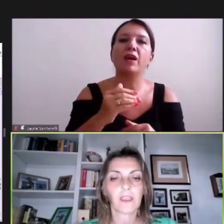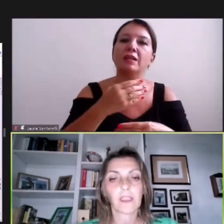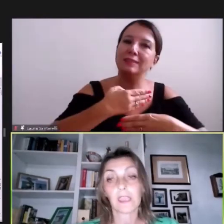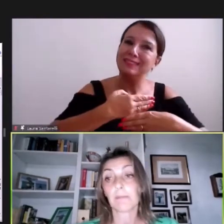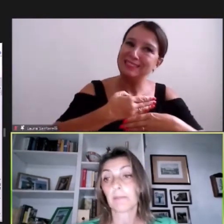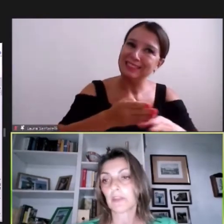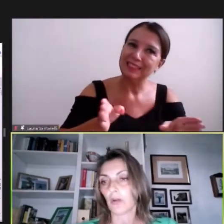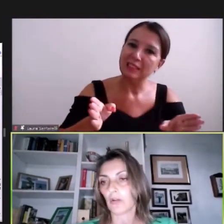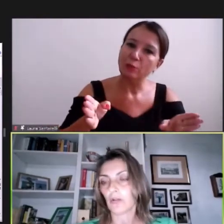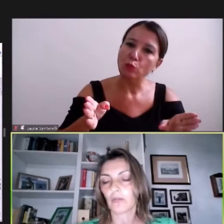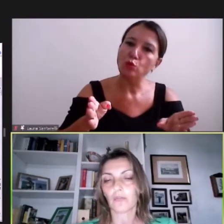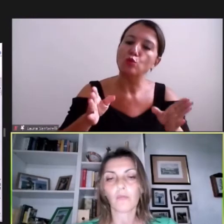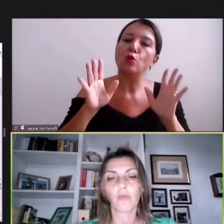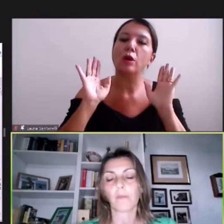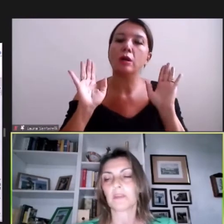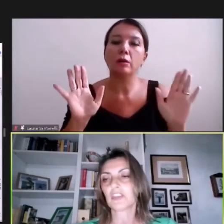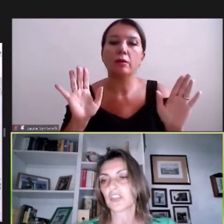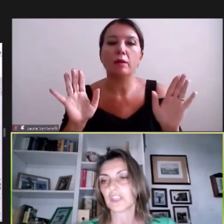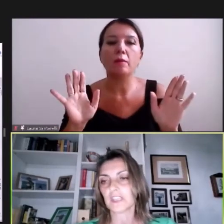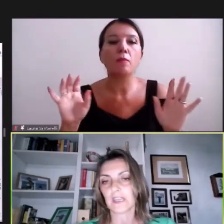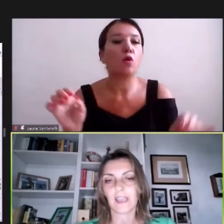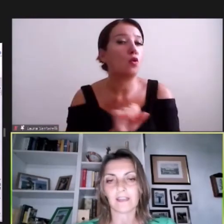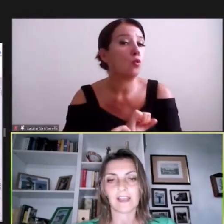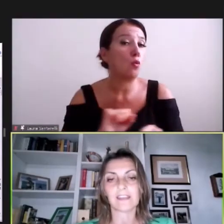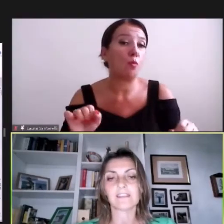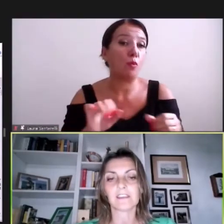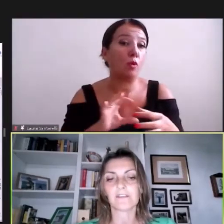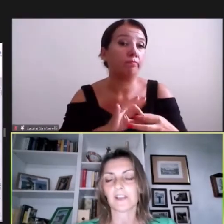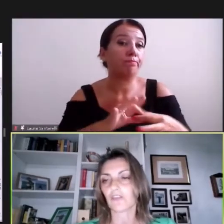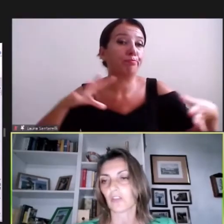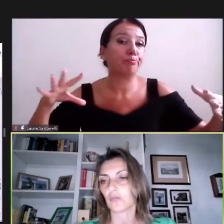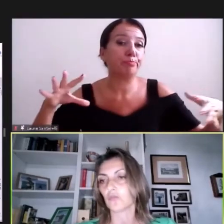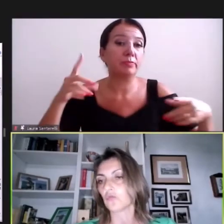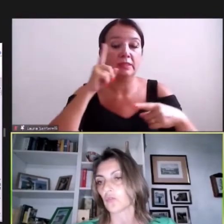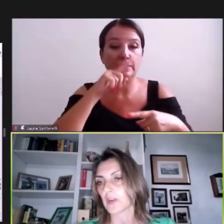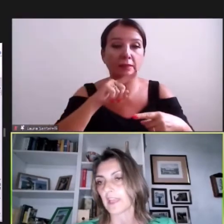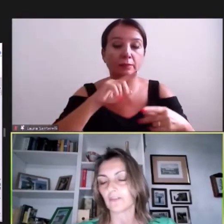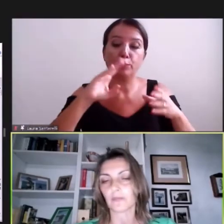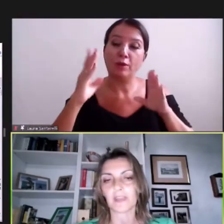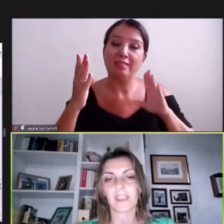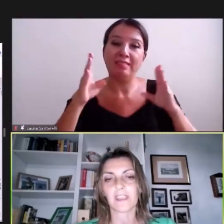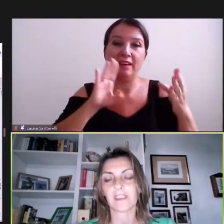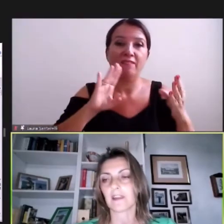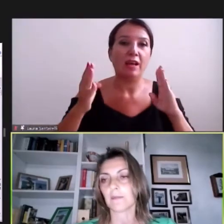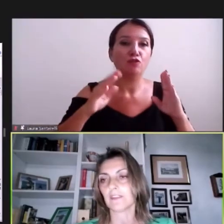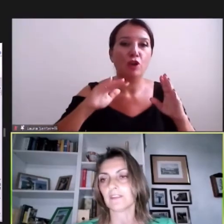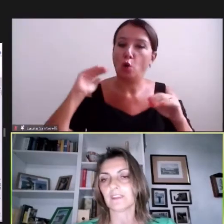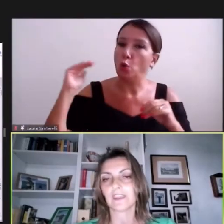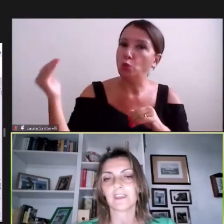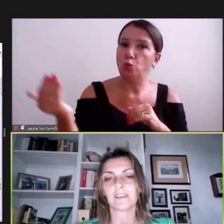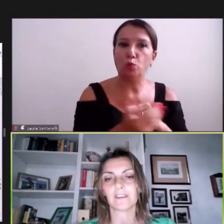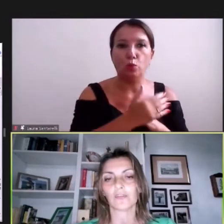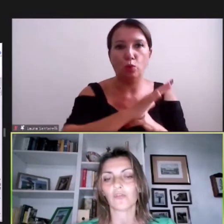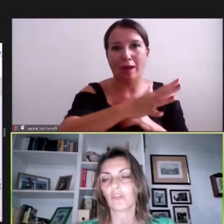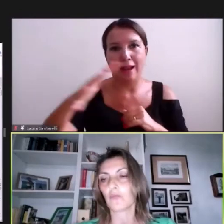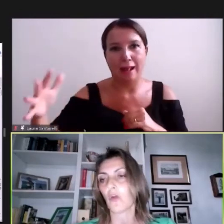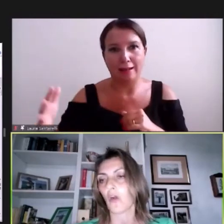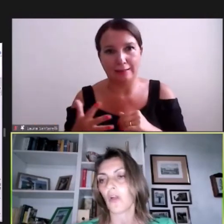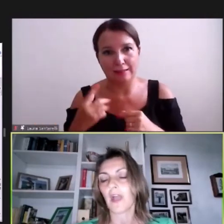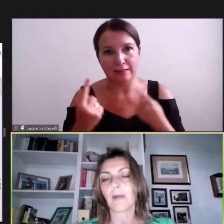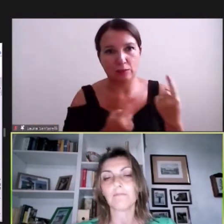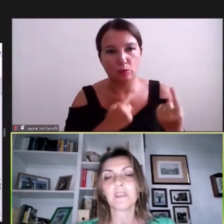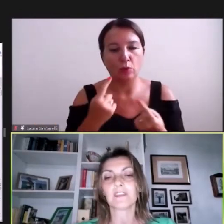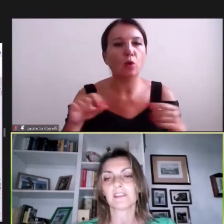distribuzione, che però non può prescindere dall'interfaccia con tutto il resto, perché chiaramente non si